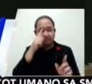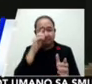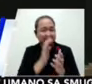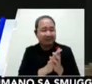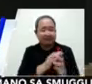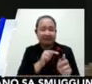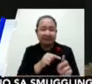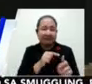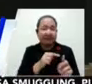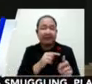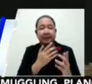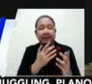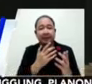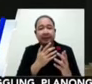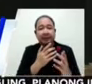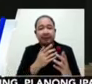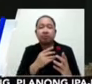he will be a victim